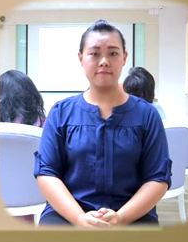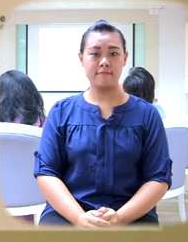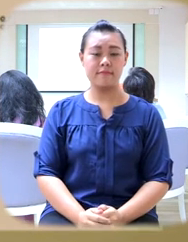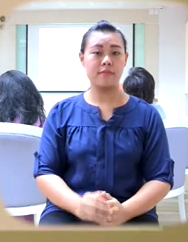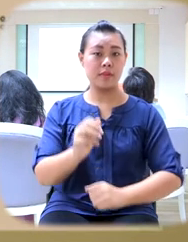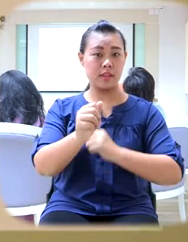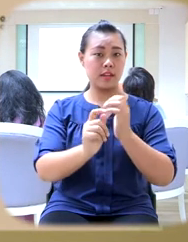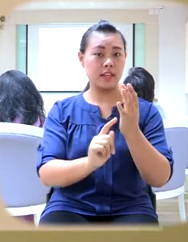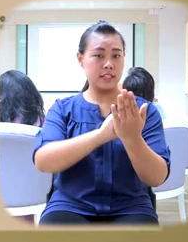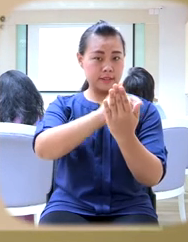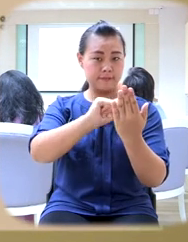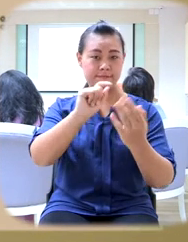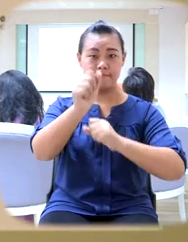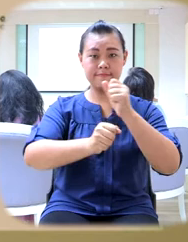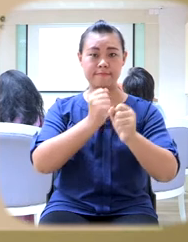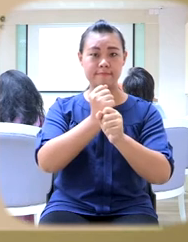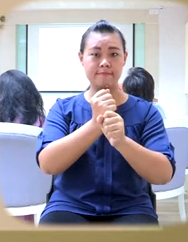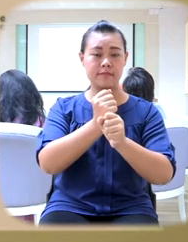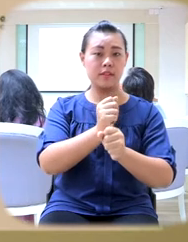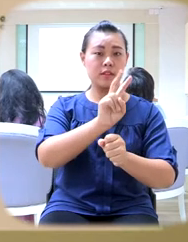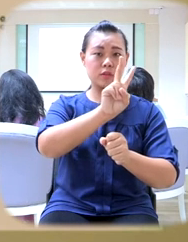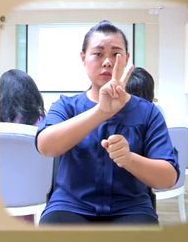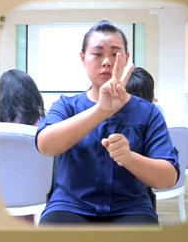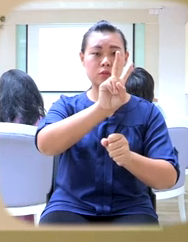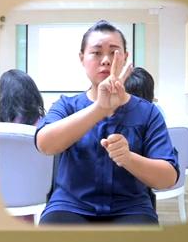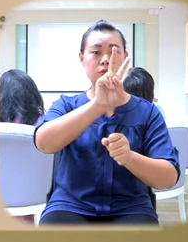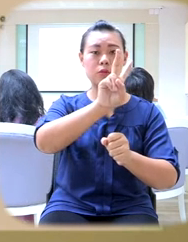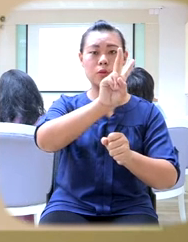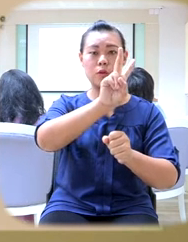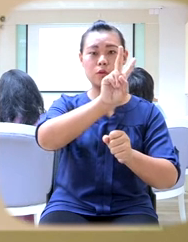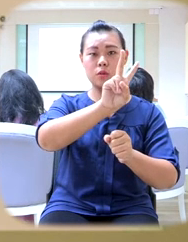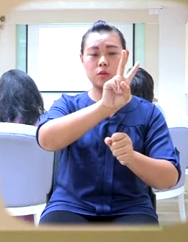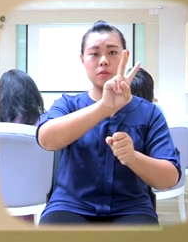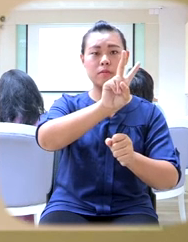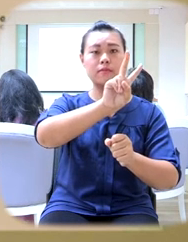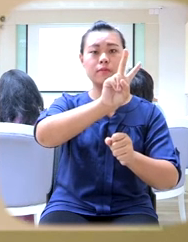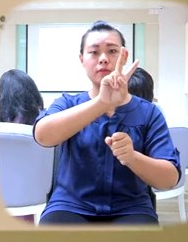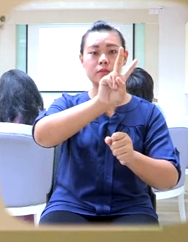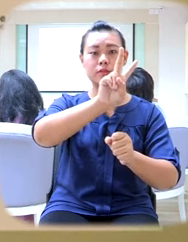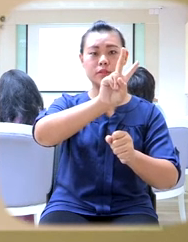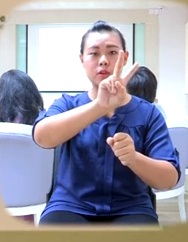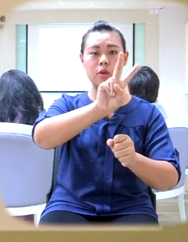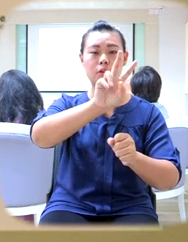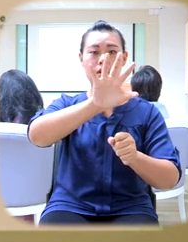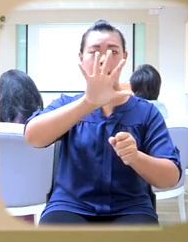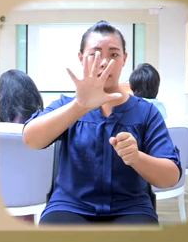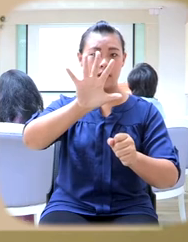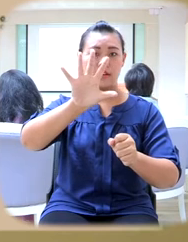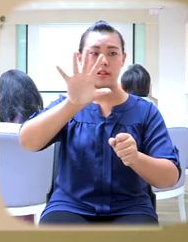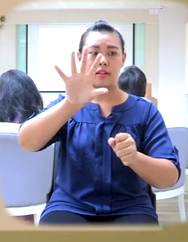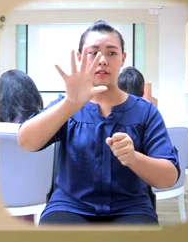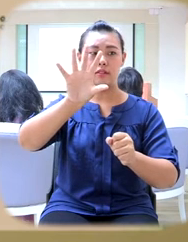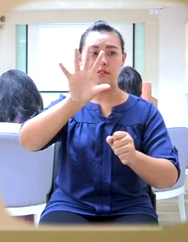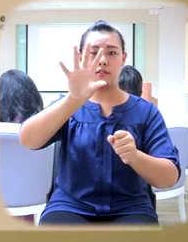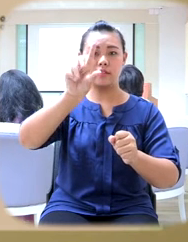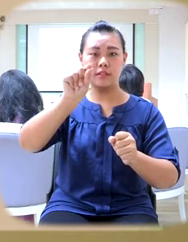2325-26 ช่วงนั้นนะครับแล้วก็พระยาปริยัติธรรมขอโทษครับพระยาธรรมปโรหิตแก้วนะครับมา